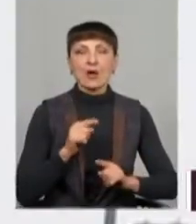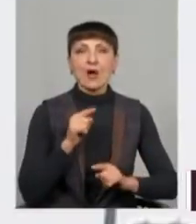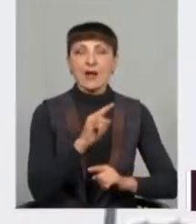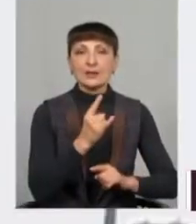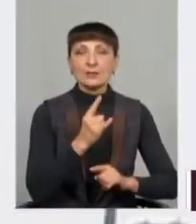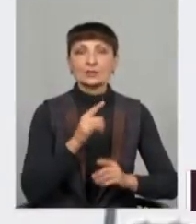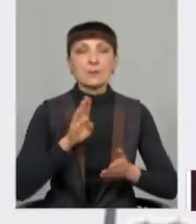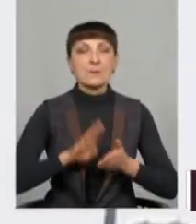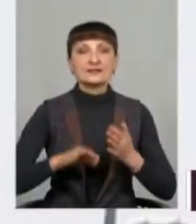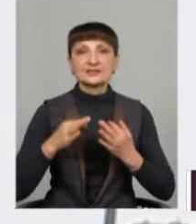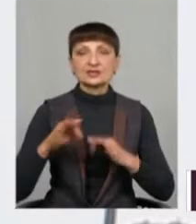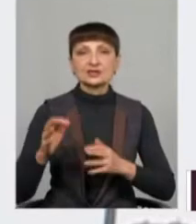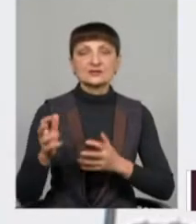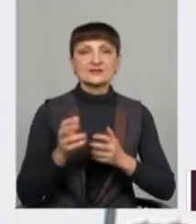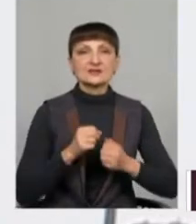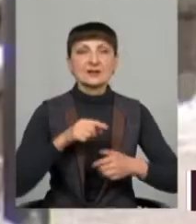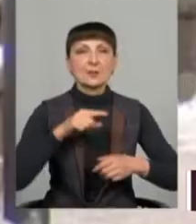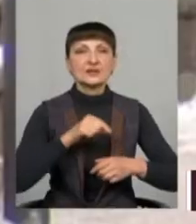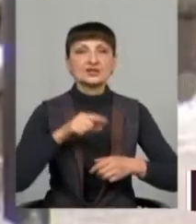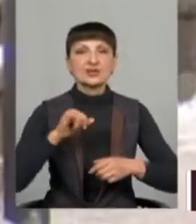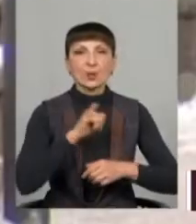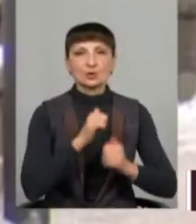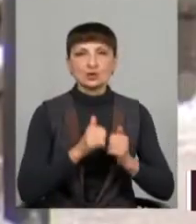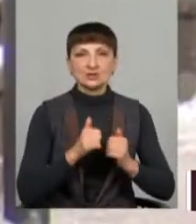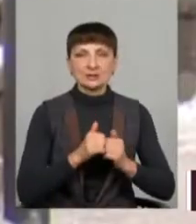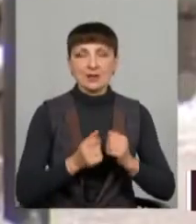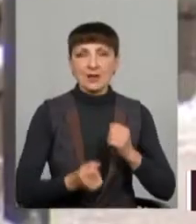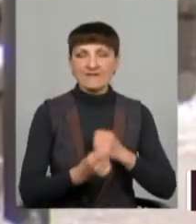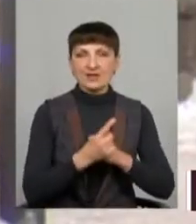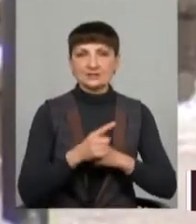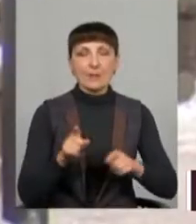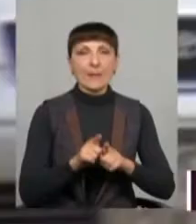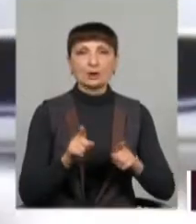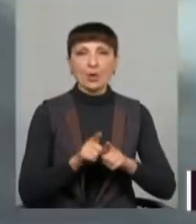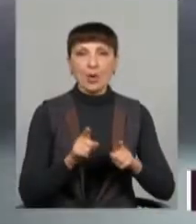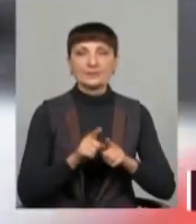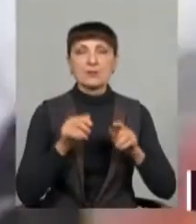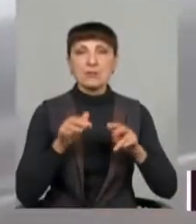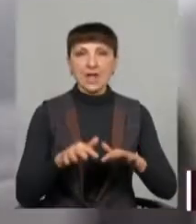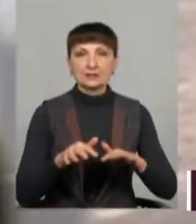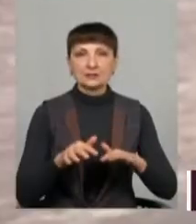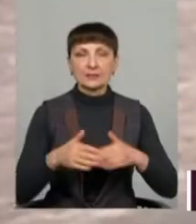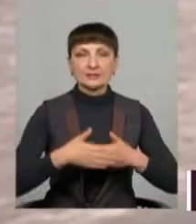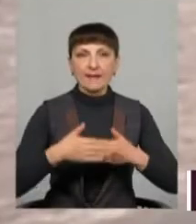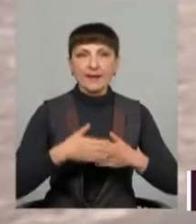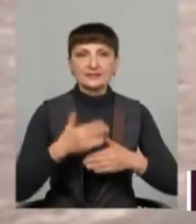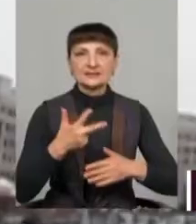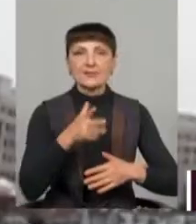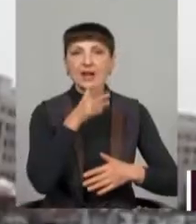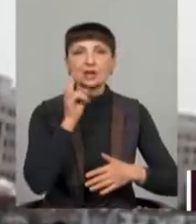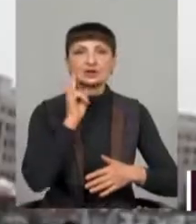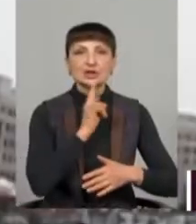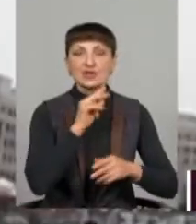без разрешения взял прищепки у соседки. Выяснилось, что подобным методом 35-летняя